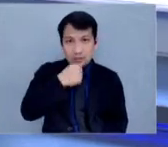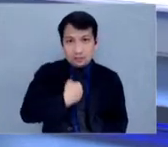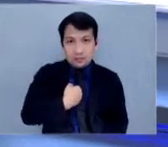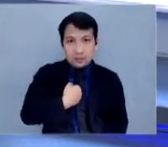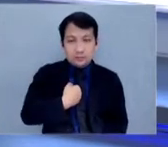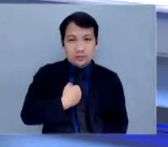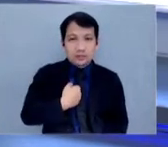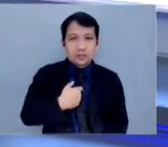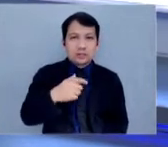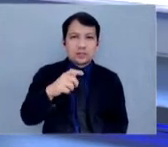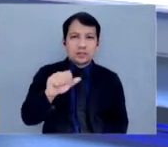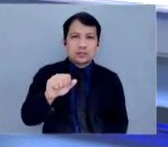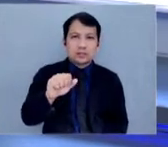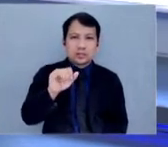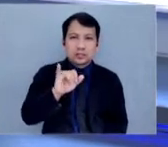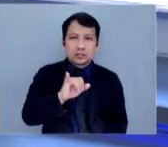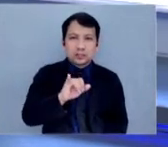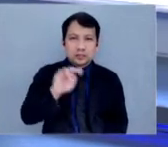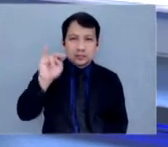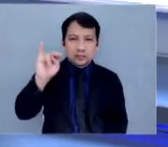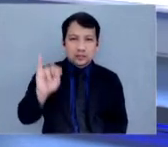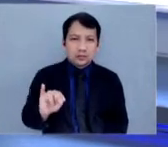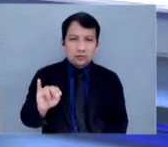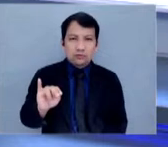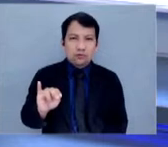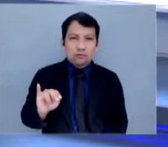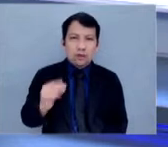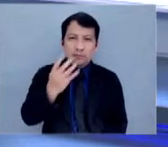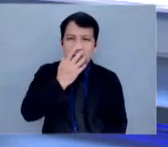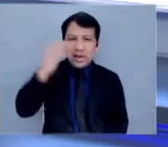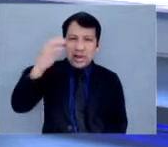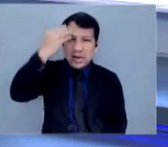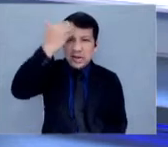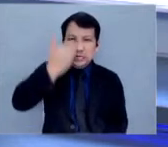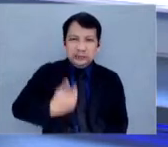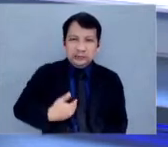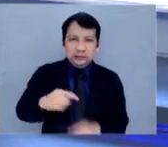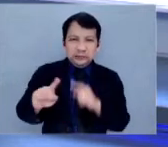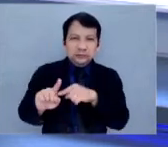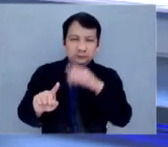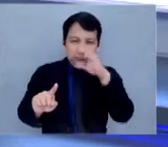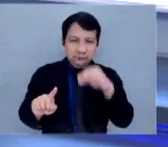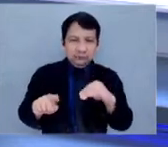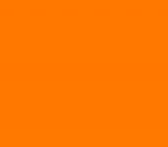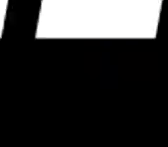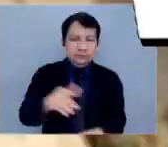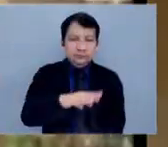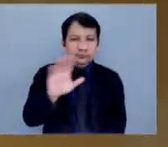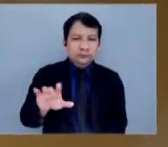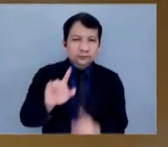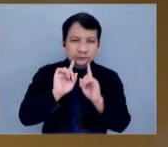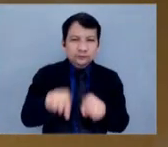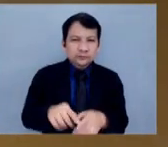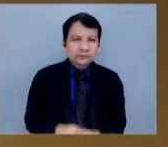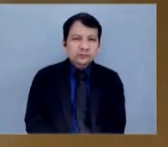Vicente, Ilocos Sur, posibleng na heat stroke daw ang biktima. Narito ang report.